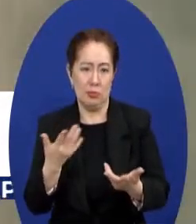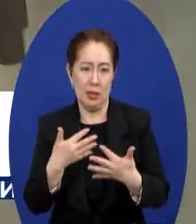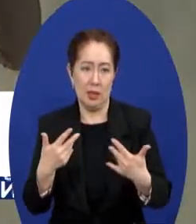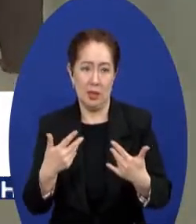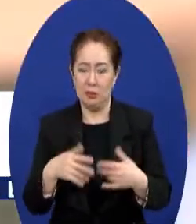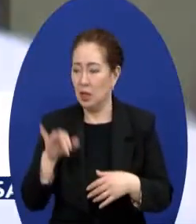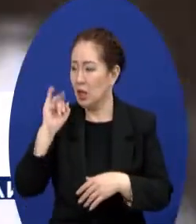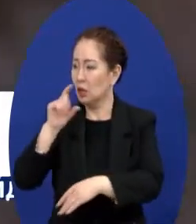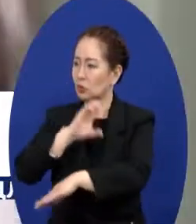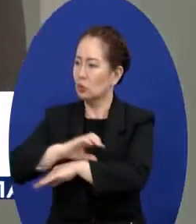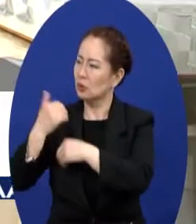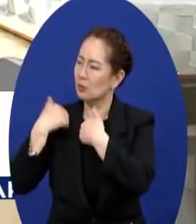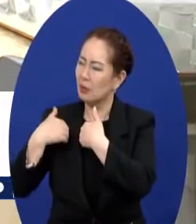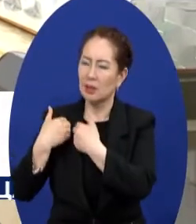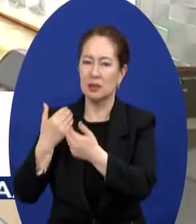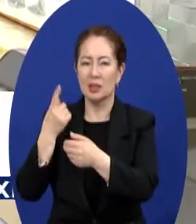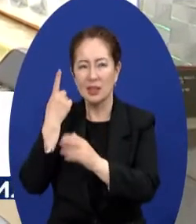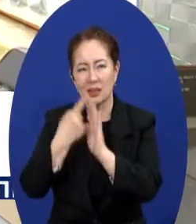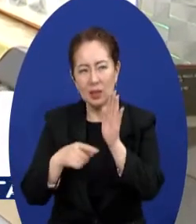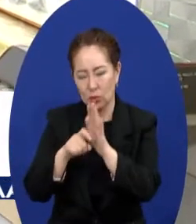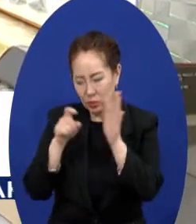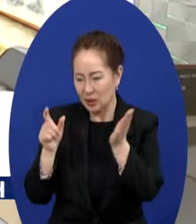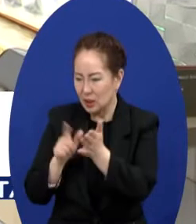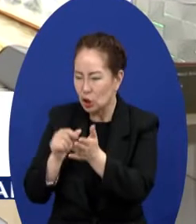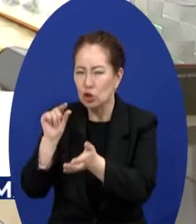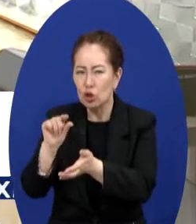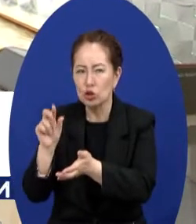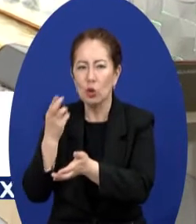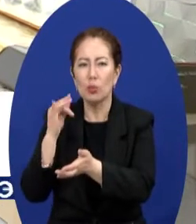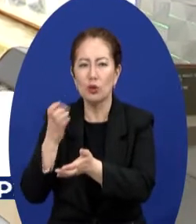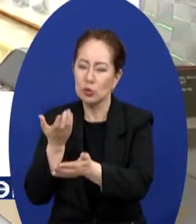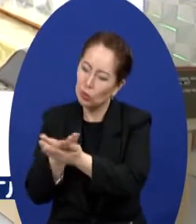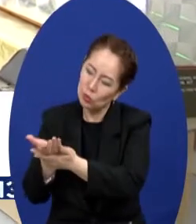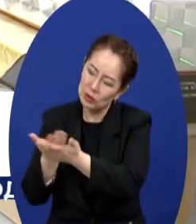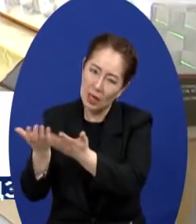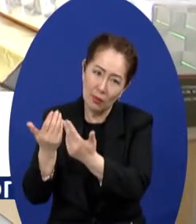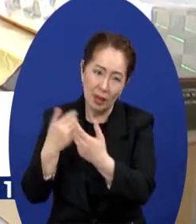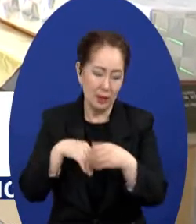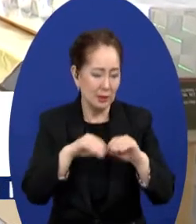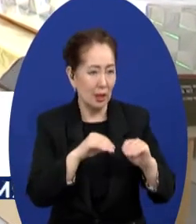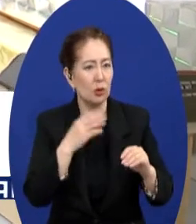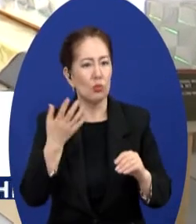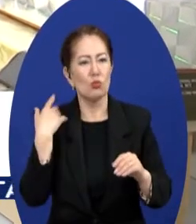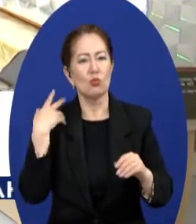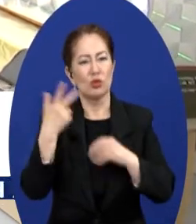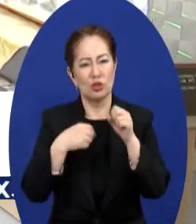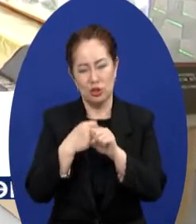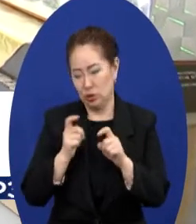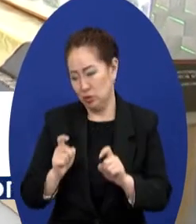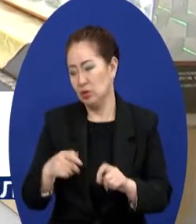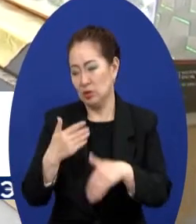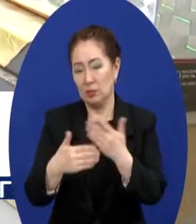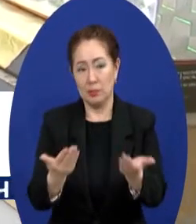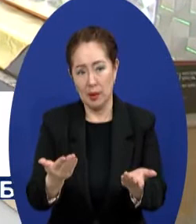багш нараас сардаа хэрэглэгдэх баг зэргийн бодисуудыг гууж авч хэрэглэгчдээ сүлийн хідэнч болон их баталтай л явж